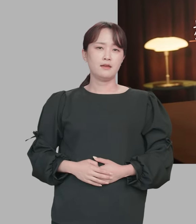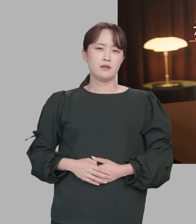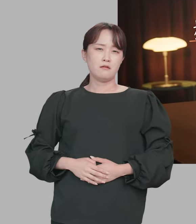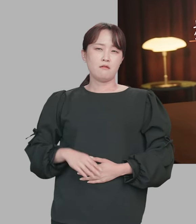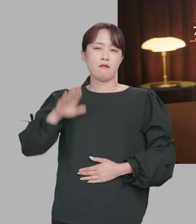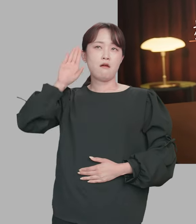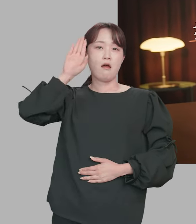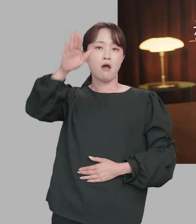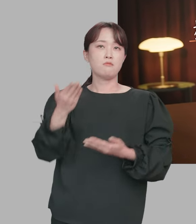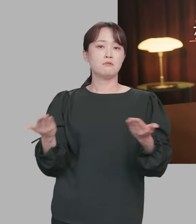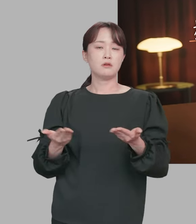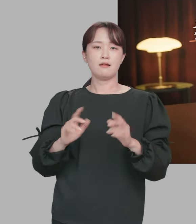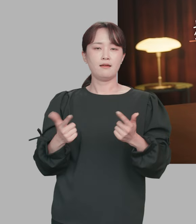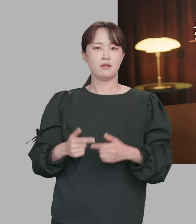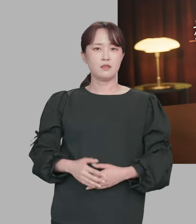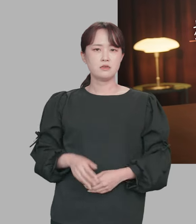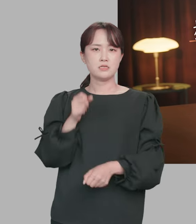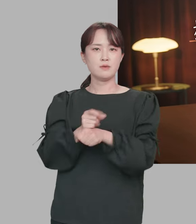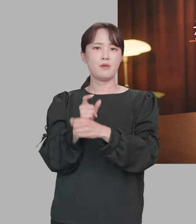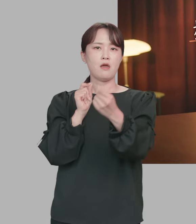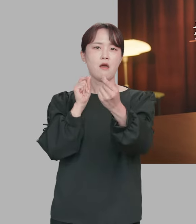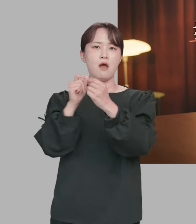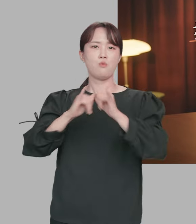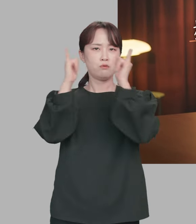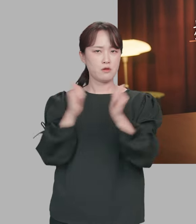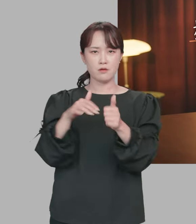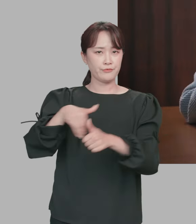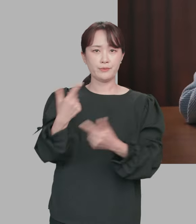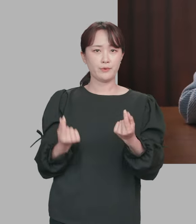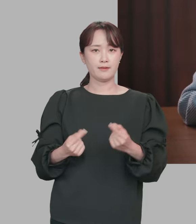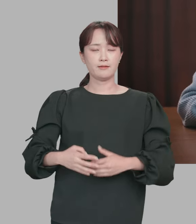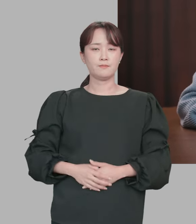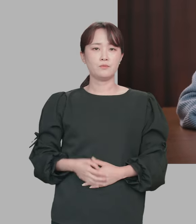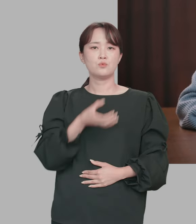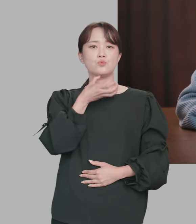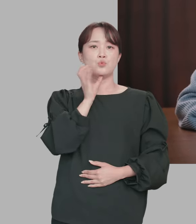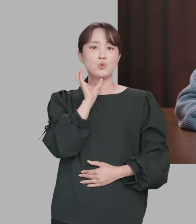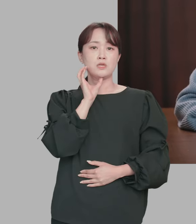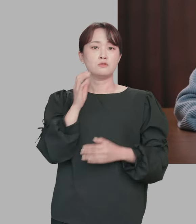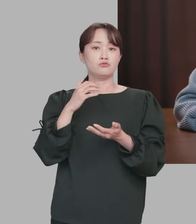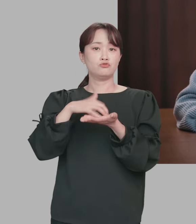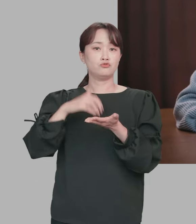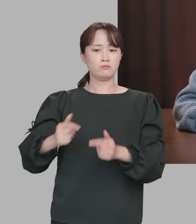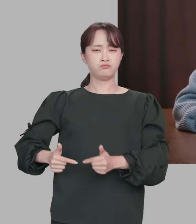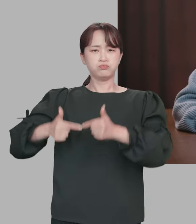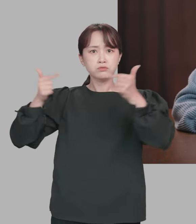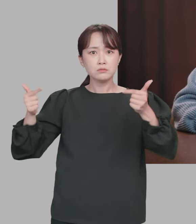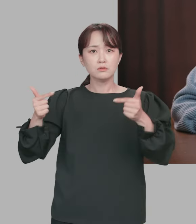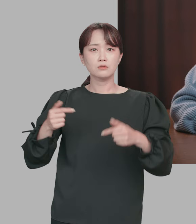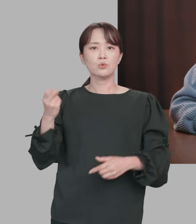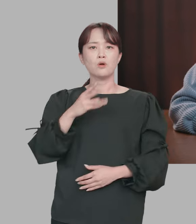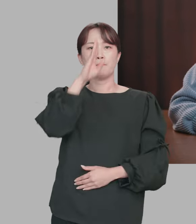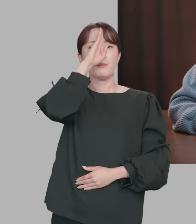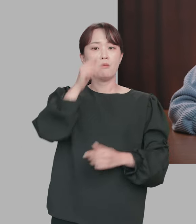먼 미래의 일이 아니라 이미 우리 삶 속에서 일어나고 있는 현실이기 때문이에요. 노인 인구의 급증, 그리고 노인